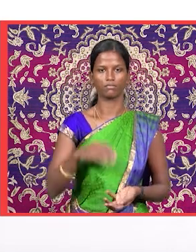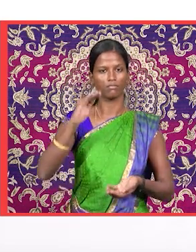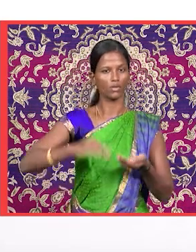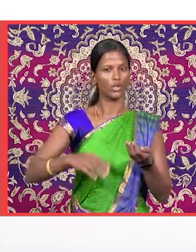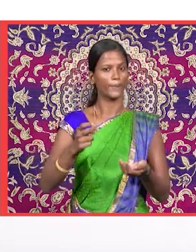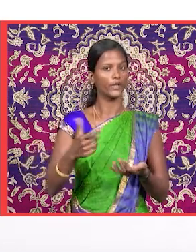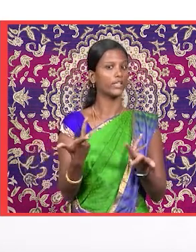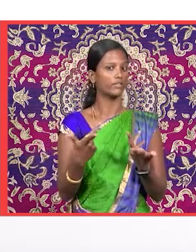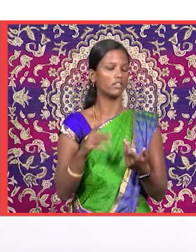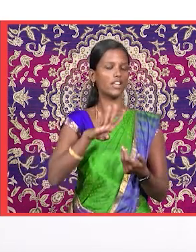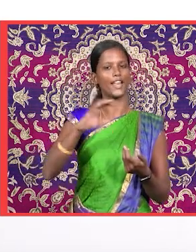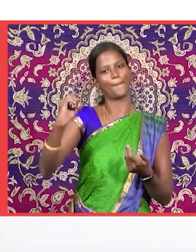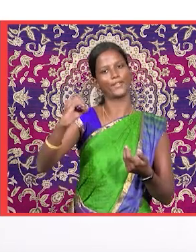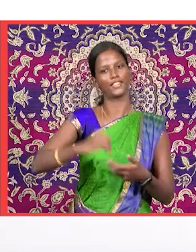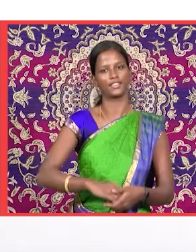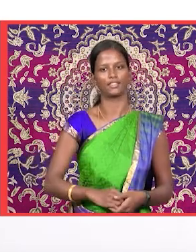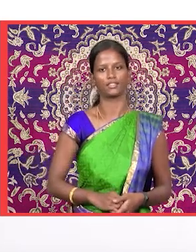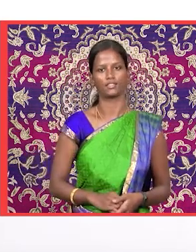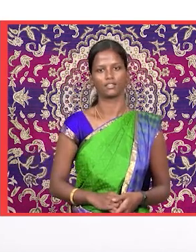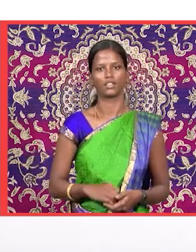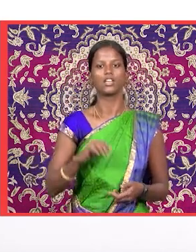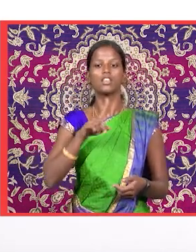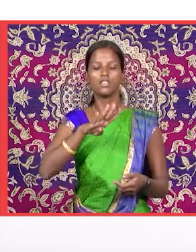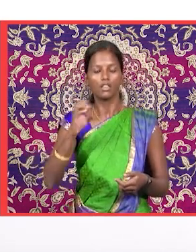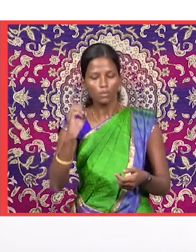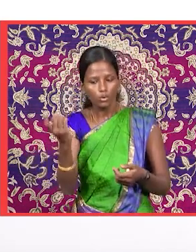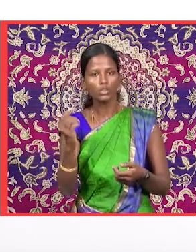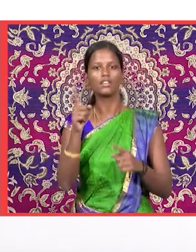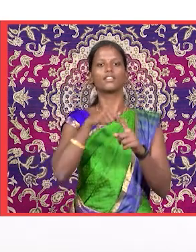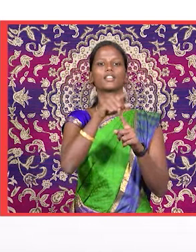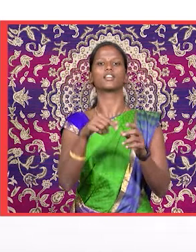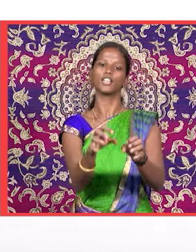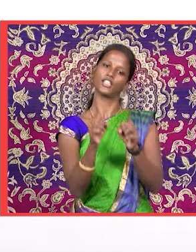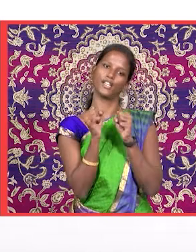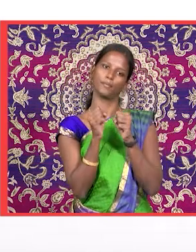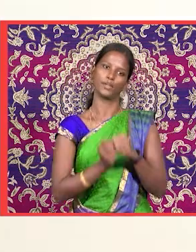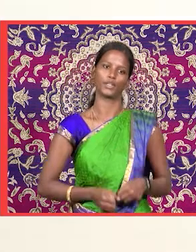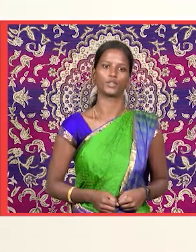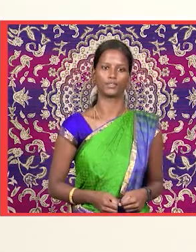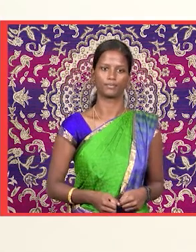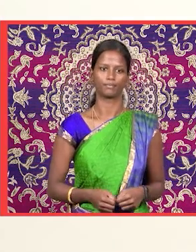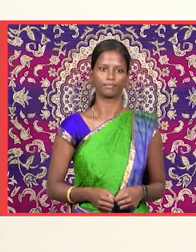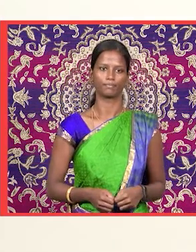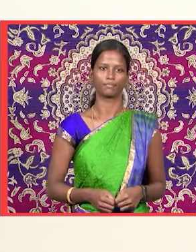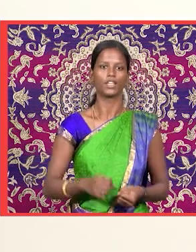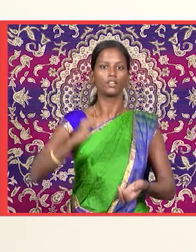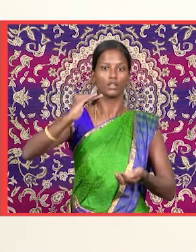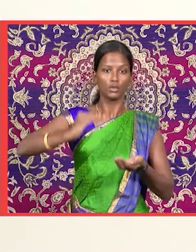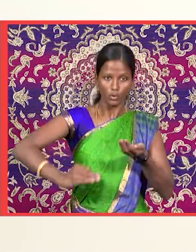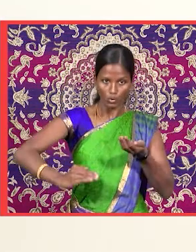தொகை ₹40. இந்த தொகையுடைய சதவீதம் தான் கேட்குறாங்க. தேர்ஃபோர்